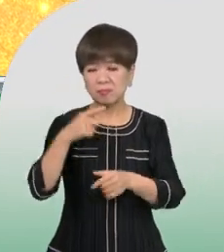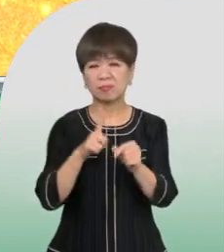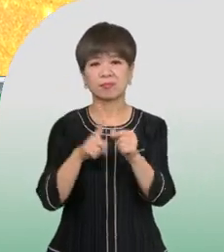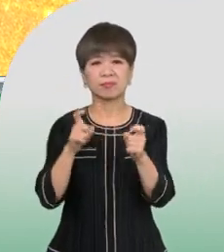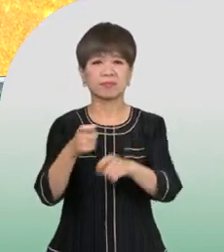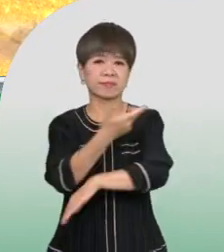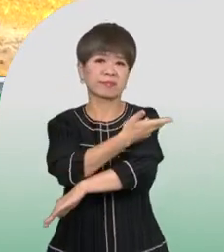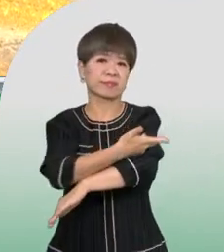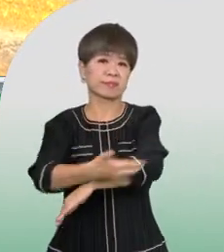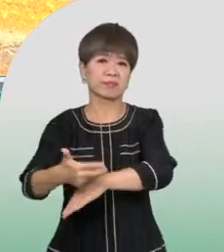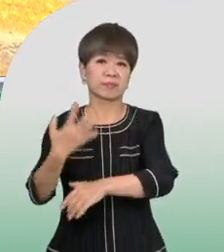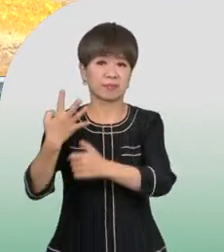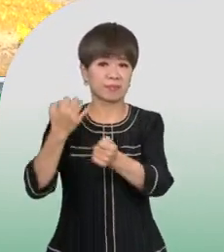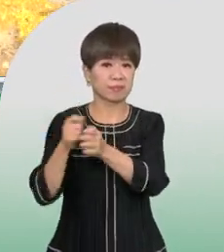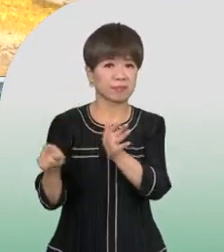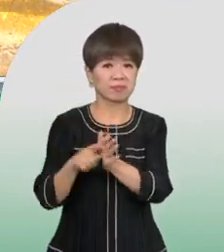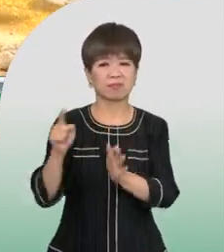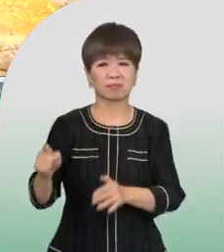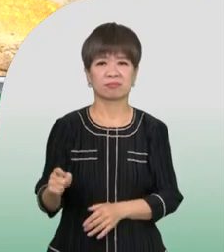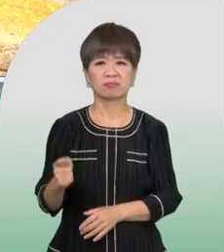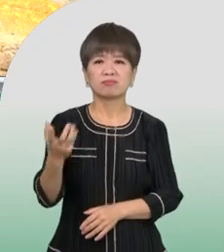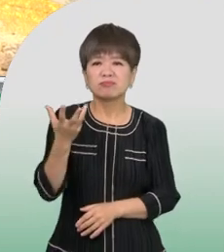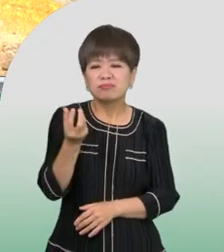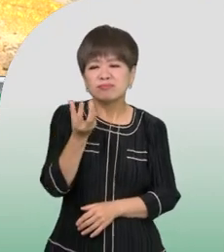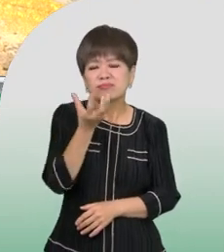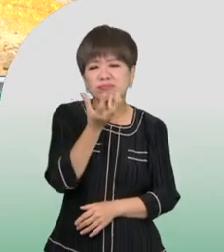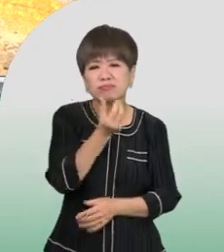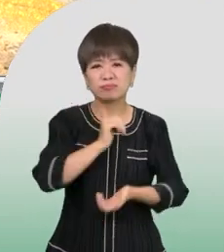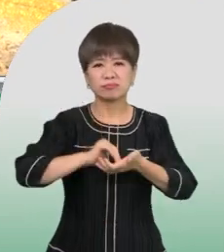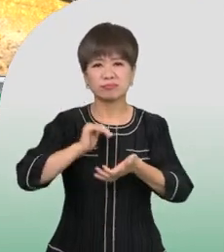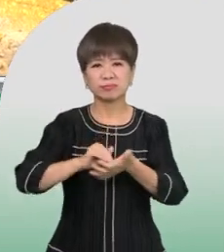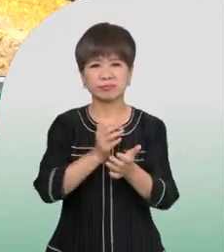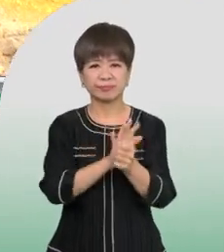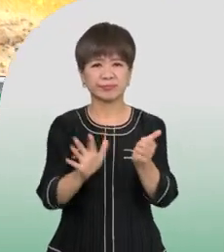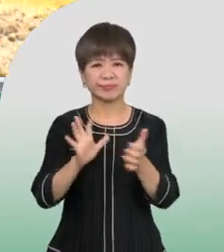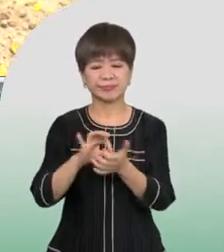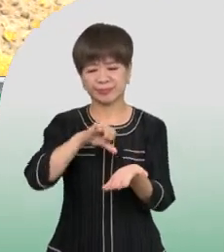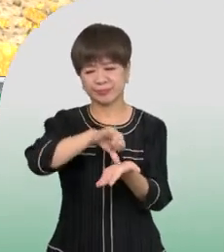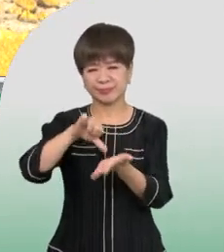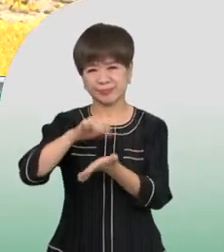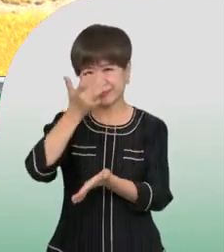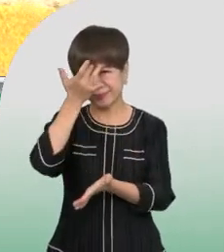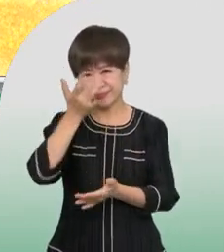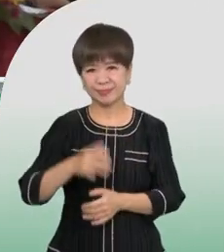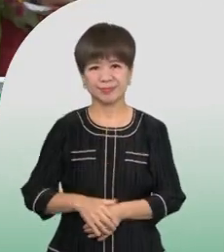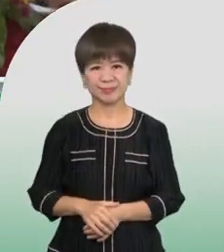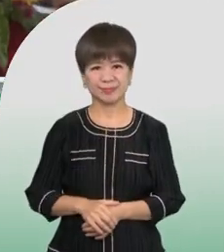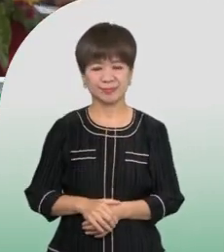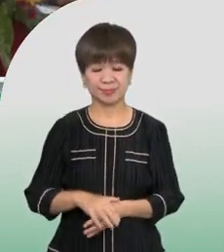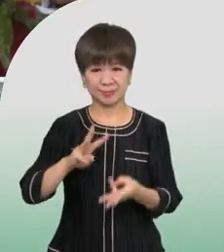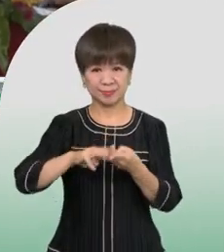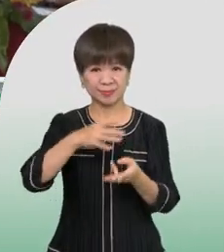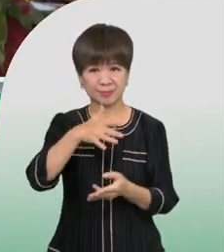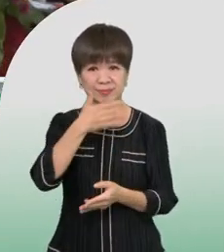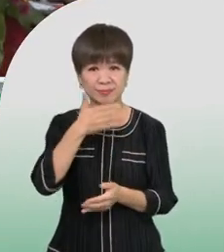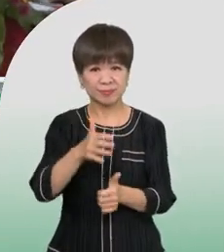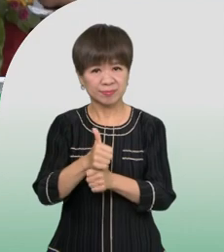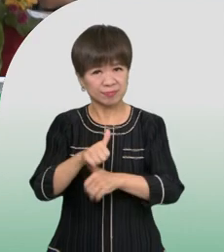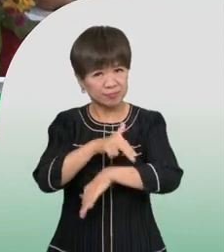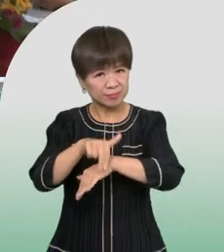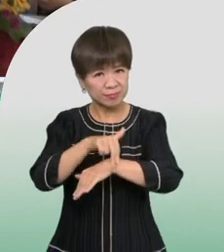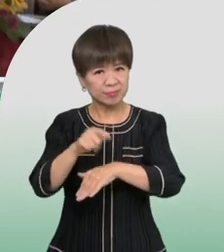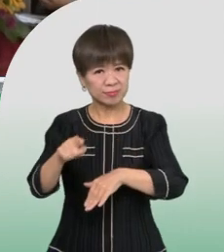叶，不过也按多年来虽然问题影响农民耕种的品质，韩国产量，农田水利署就规